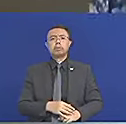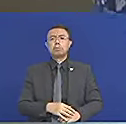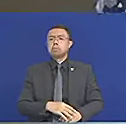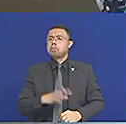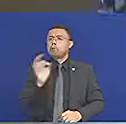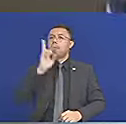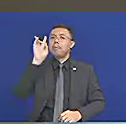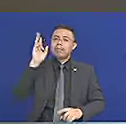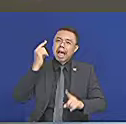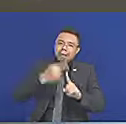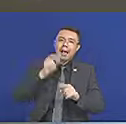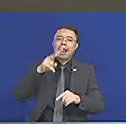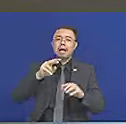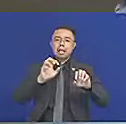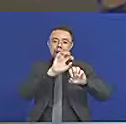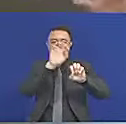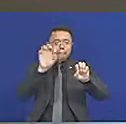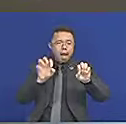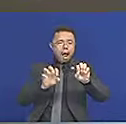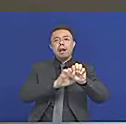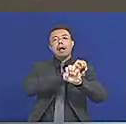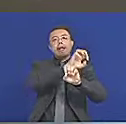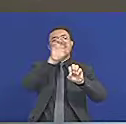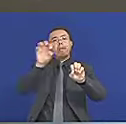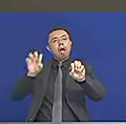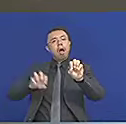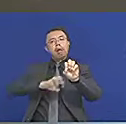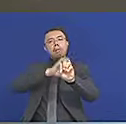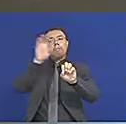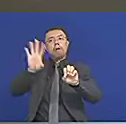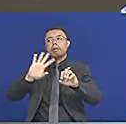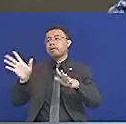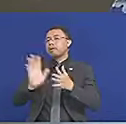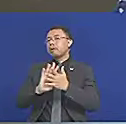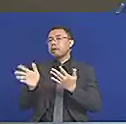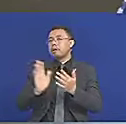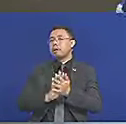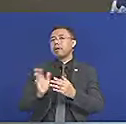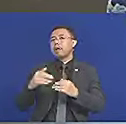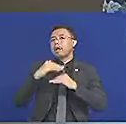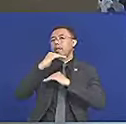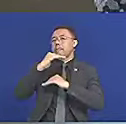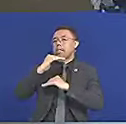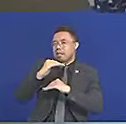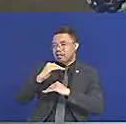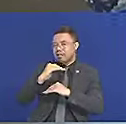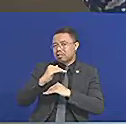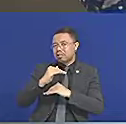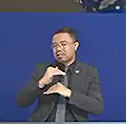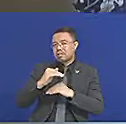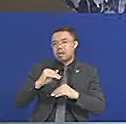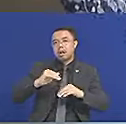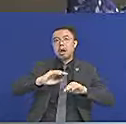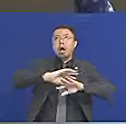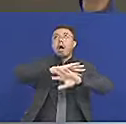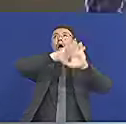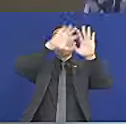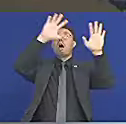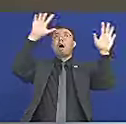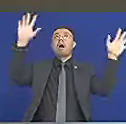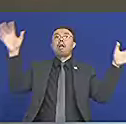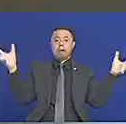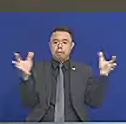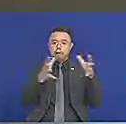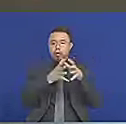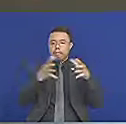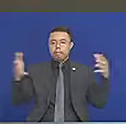Belum planet-planet yang tidak terbatas. Dan alam semesta ini mengembang terus.